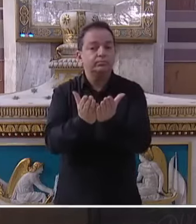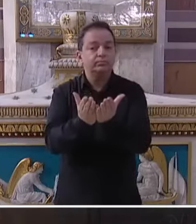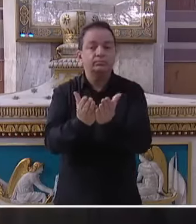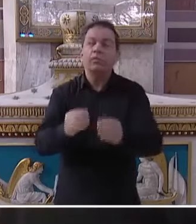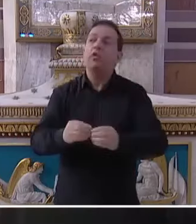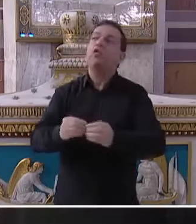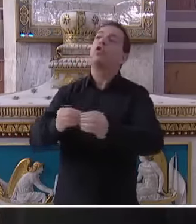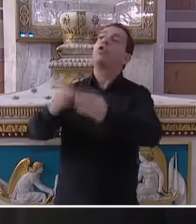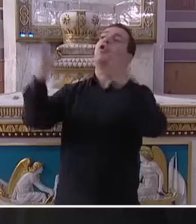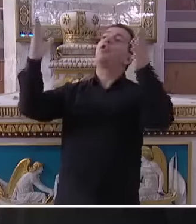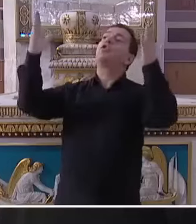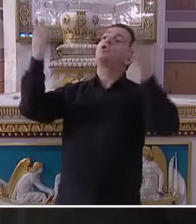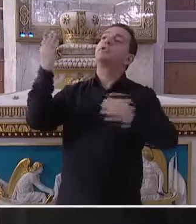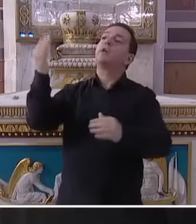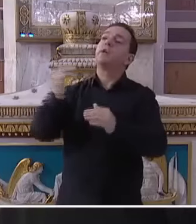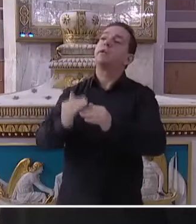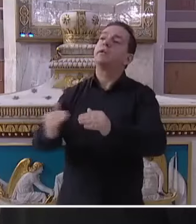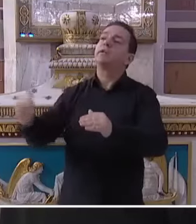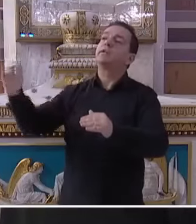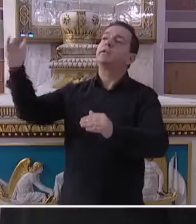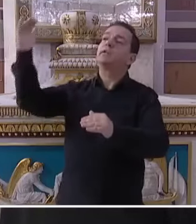Δόξα σοι Κύριε,